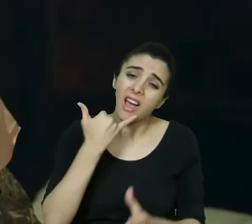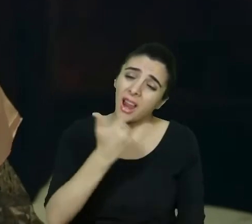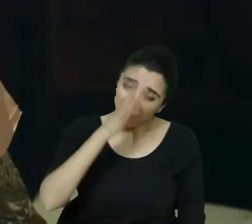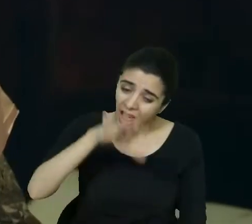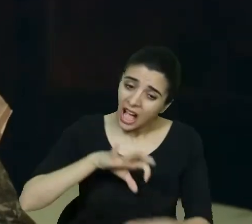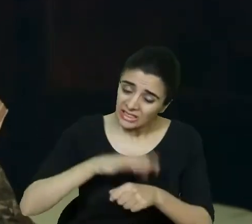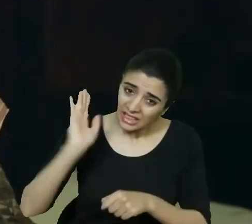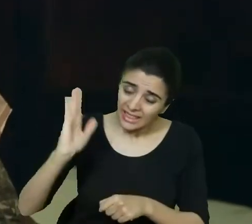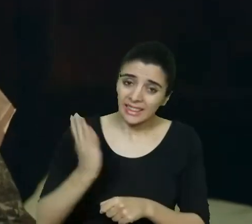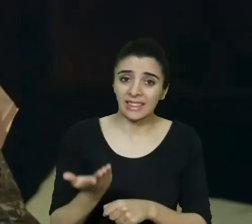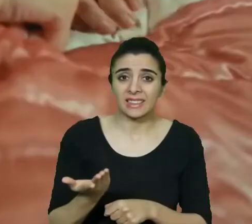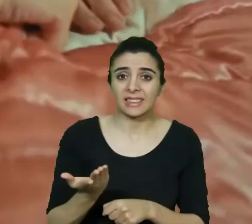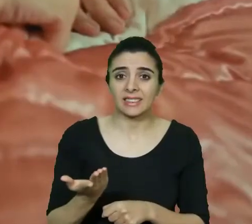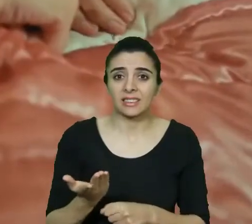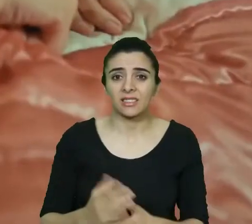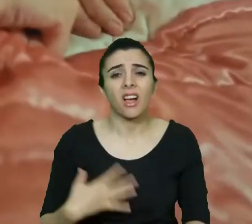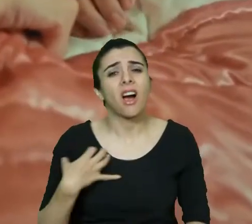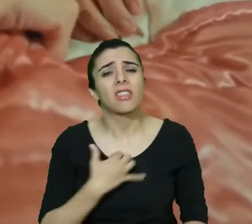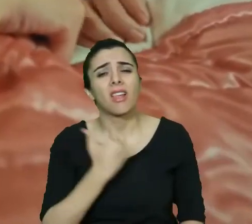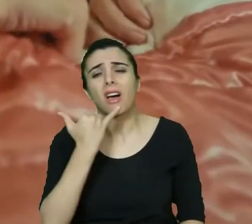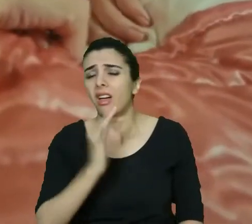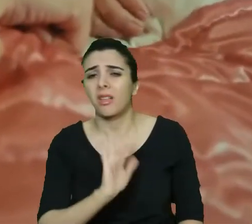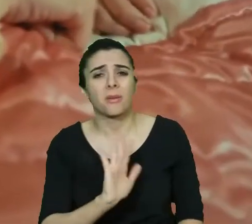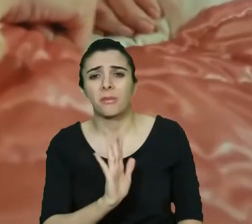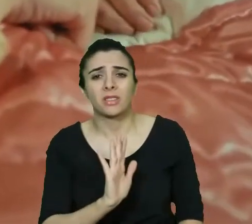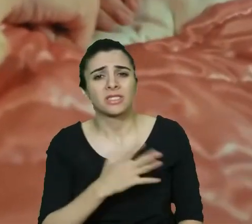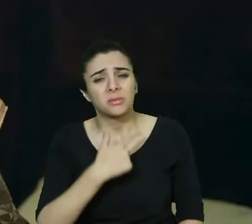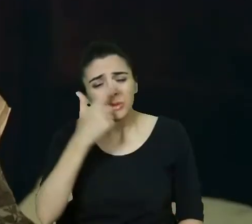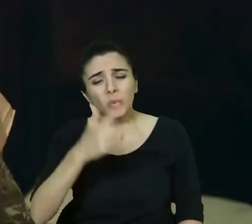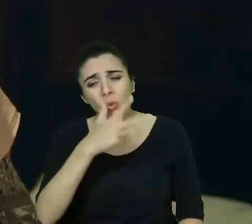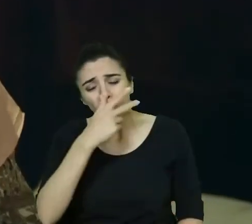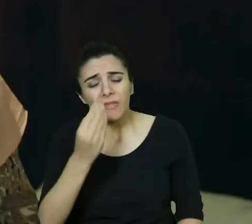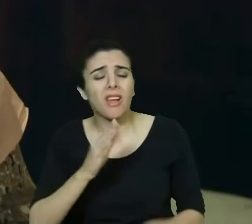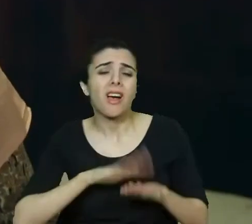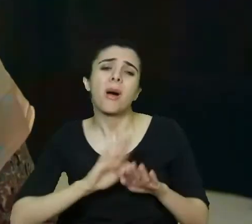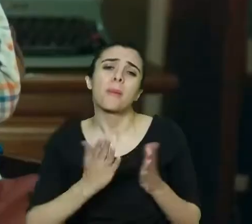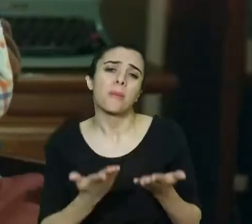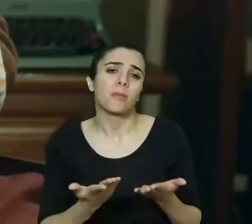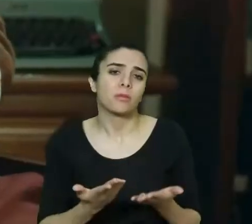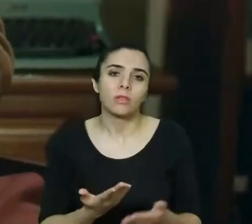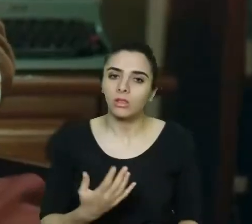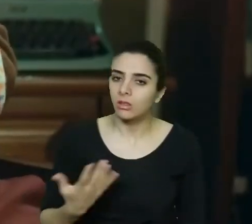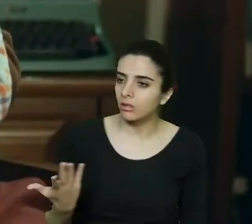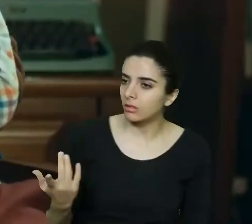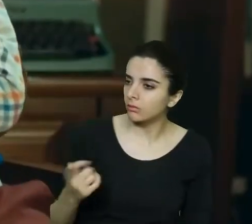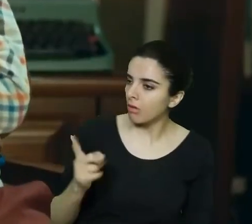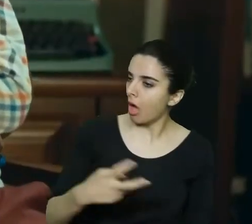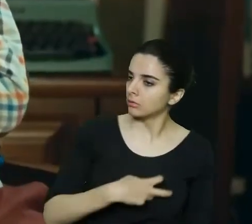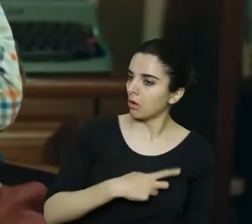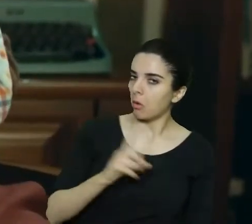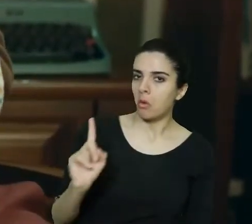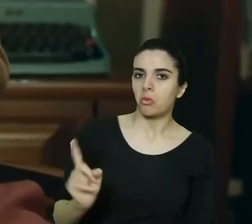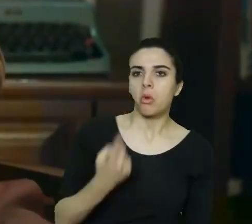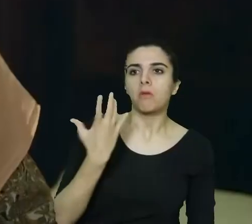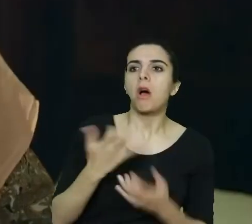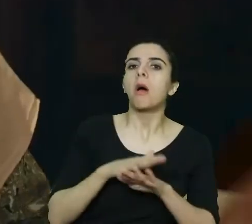gelsin bir hastaneye götürsün seni. Anne arama. Şimdi üzülmesin. Kız anam bunlarınki de ne sevdaymış,